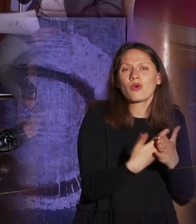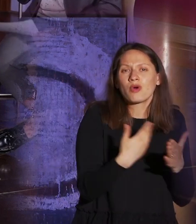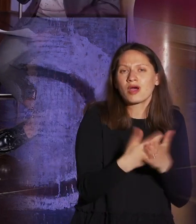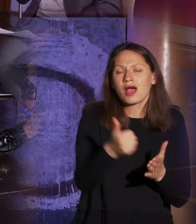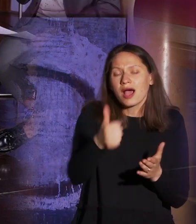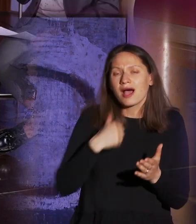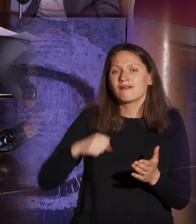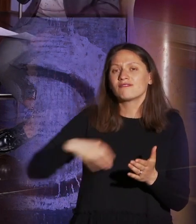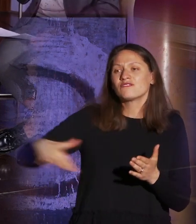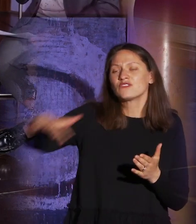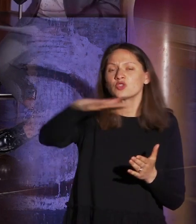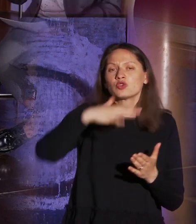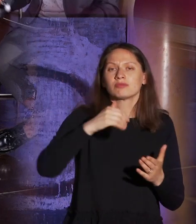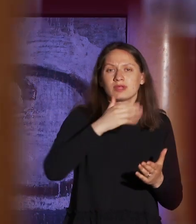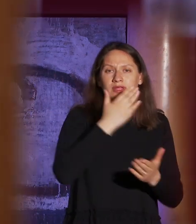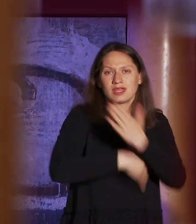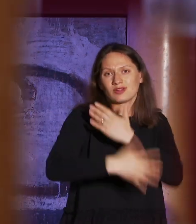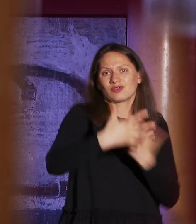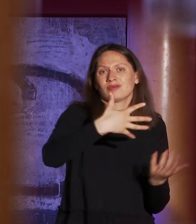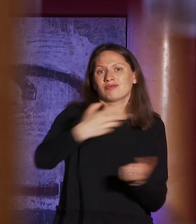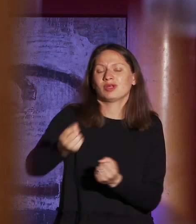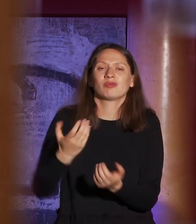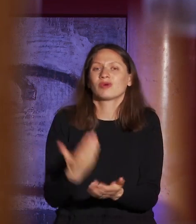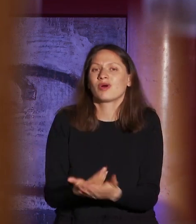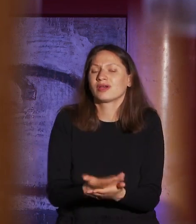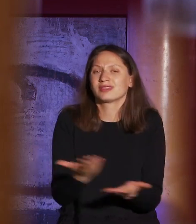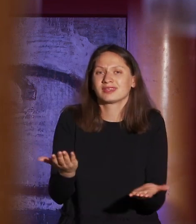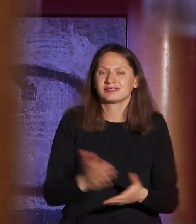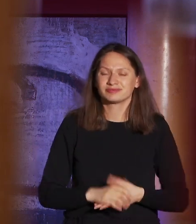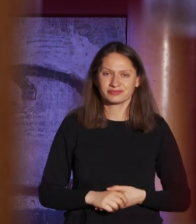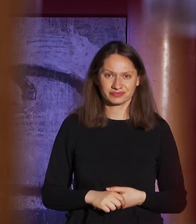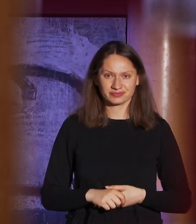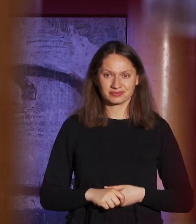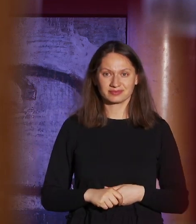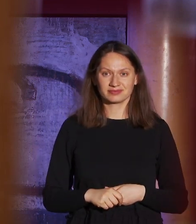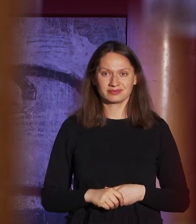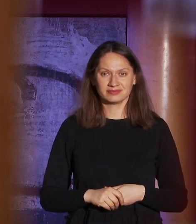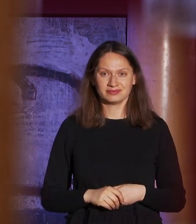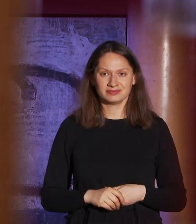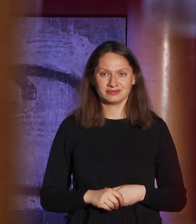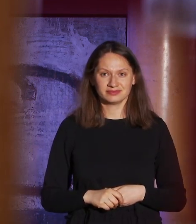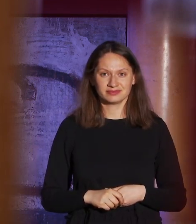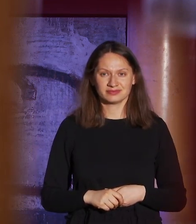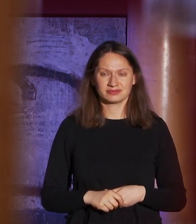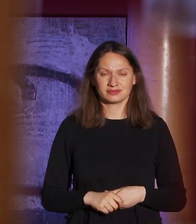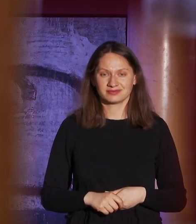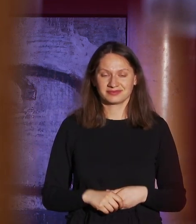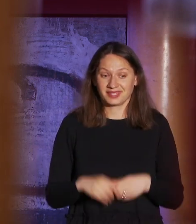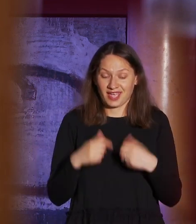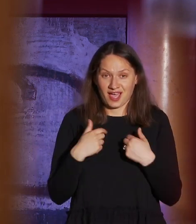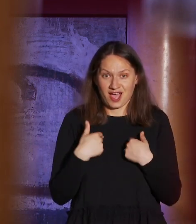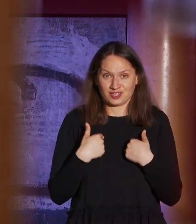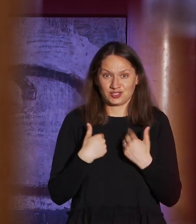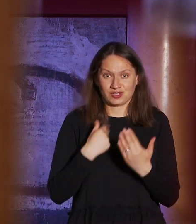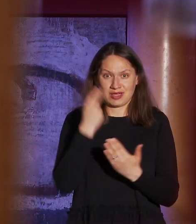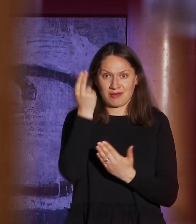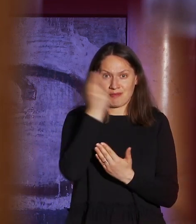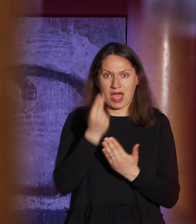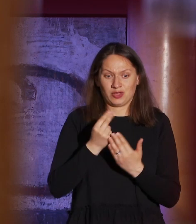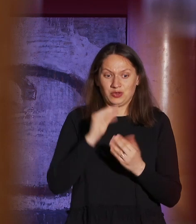ir neįgaliesiems žmonėms. Taip, tai pirmiausia, turėčiau pasakyti, kad aš meno nekuriu,